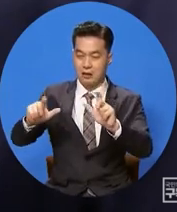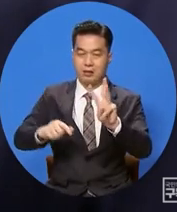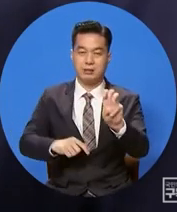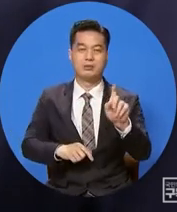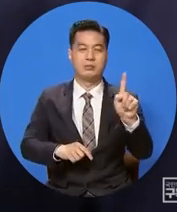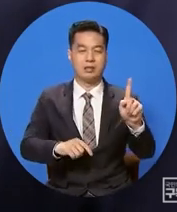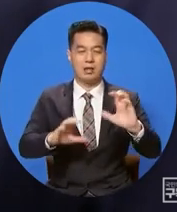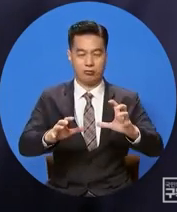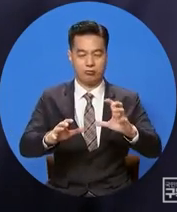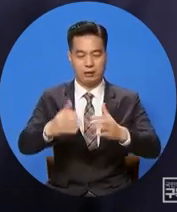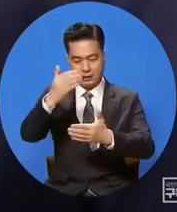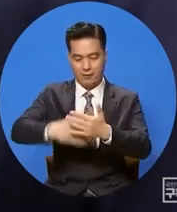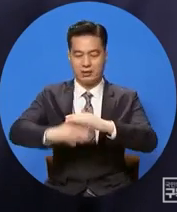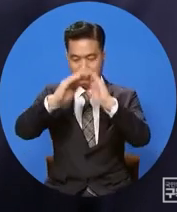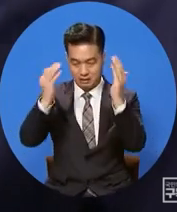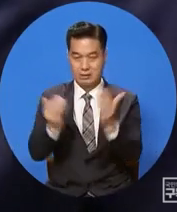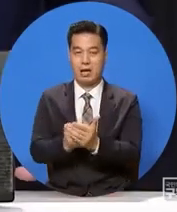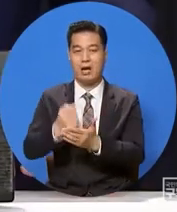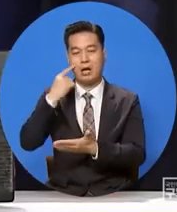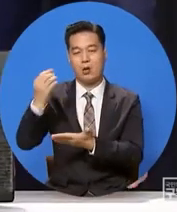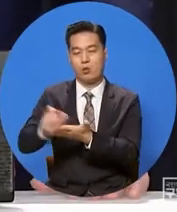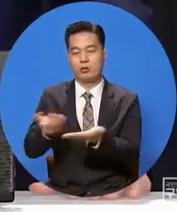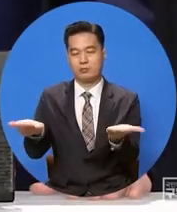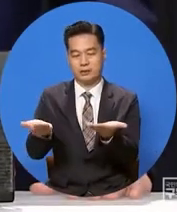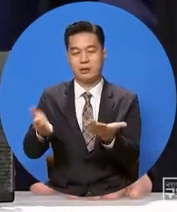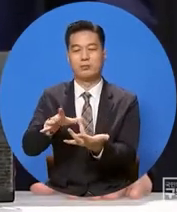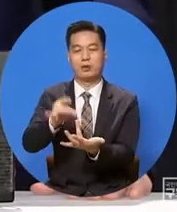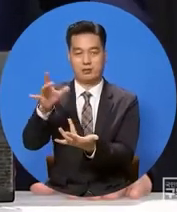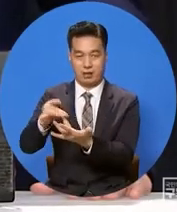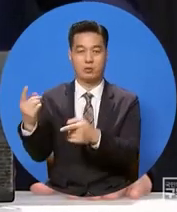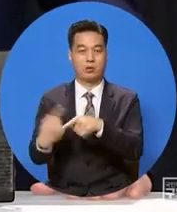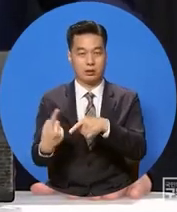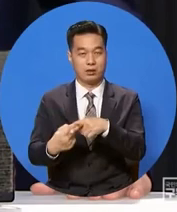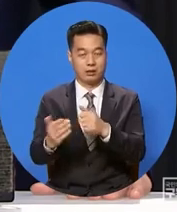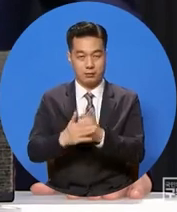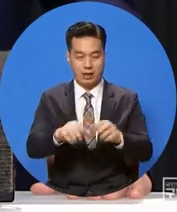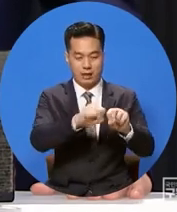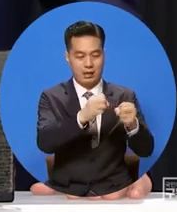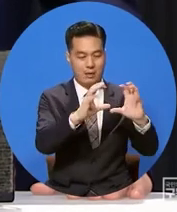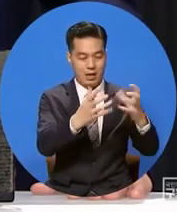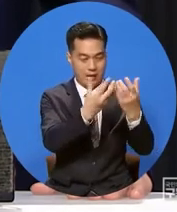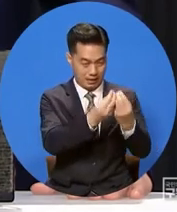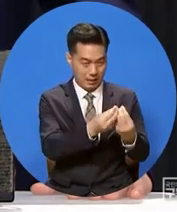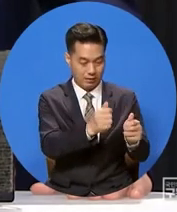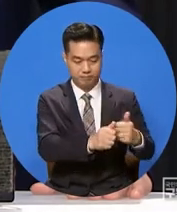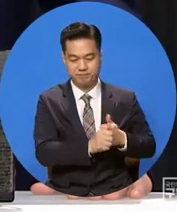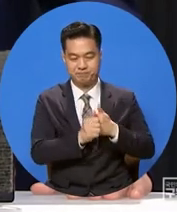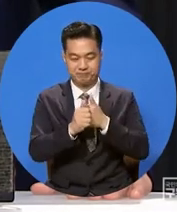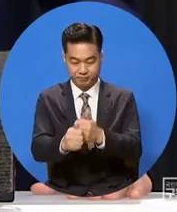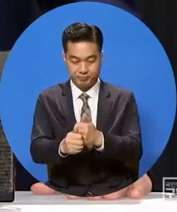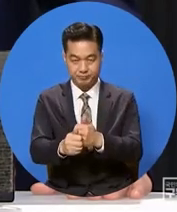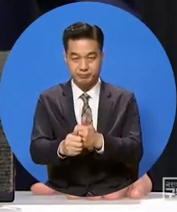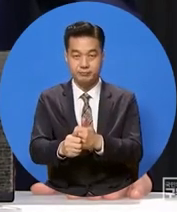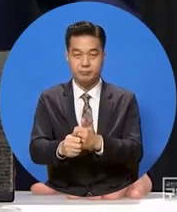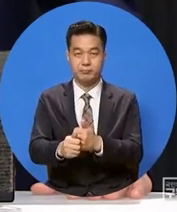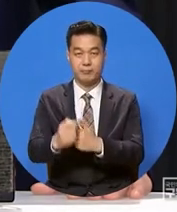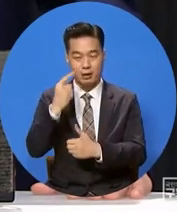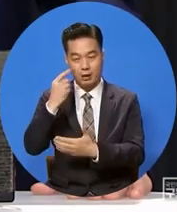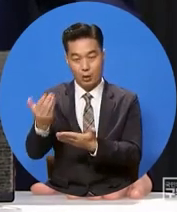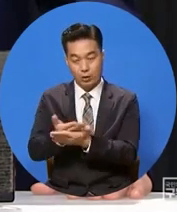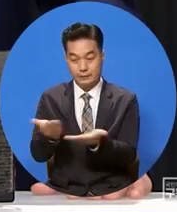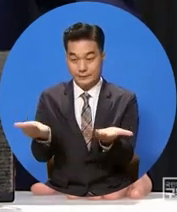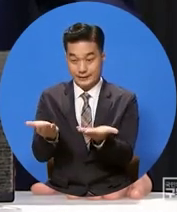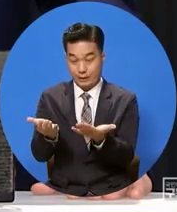31개국이고 나머지는 전부 모병제입니다. 그래서 우리나라도 대만의 예를 따라서 모병제를 실시할 때가 됐다. 그